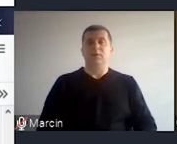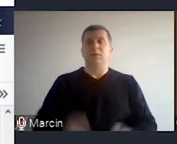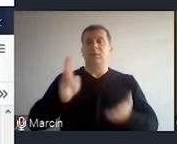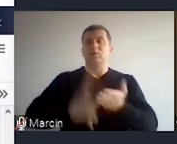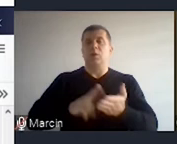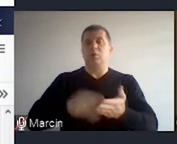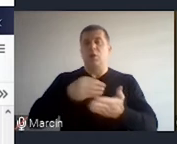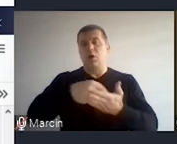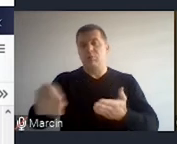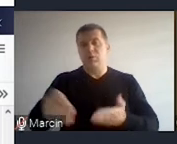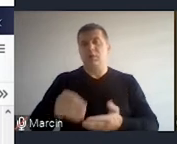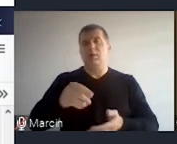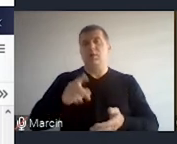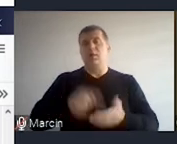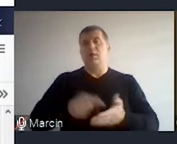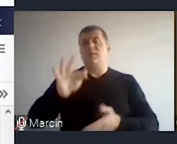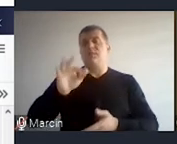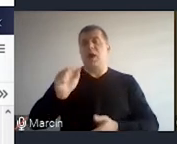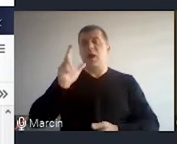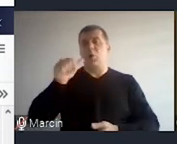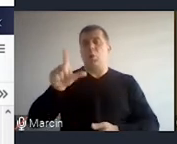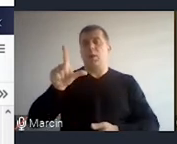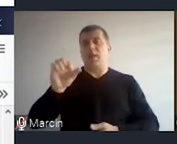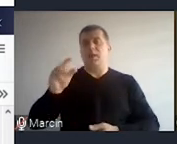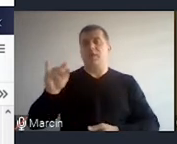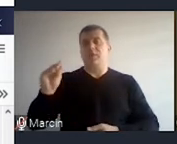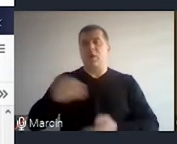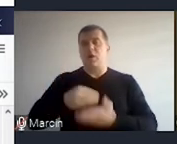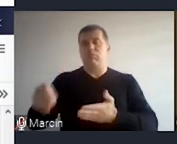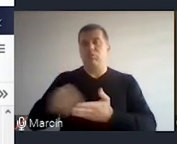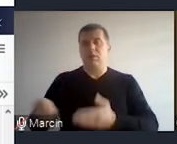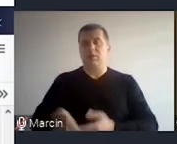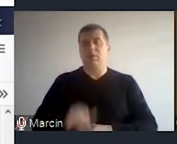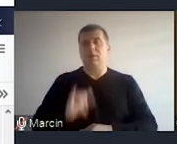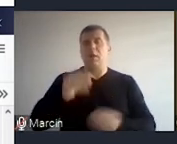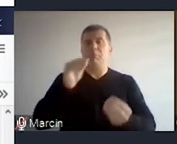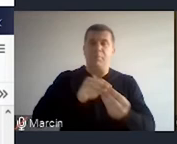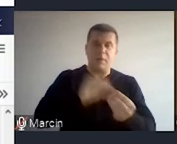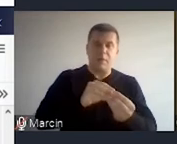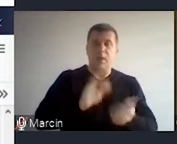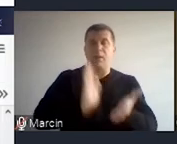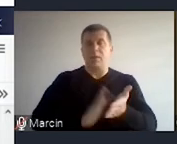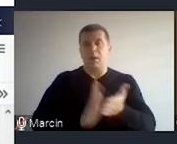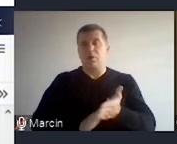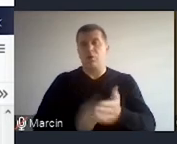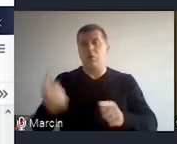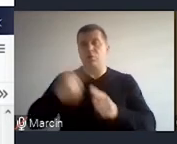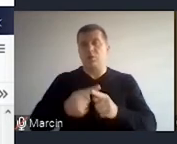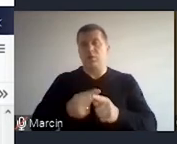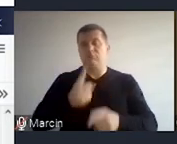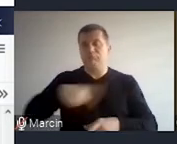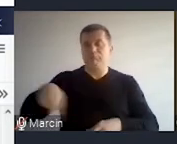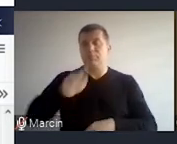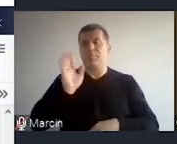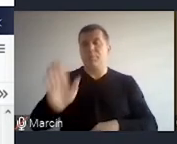Składki i opłaty fakultatywne, no właśnie. Zarówno składki i opłaty fakultatywne, jak i premie, nagrody czy dodatki